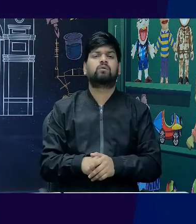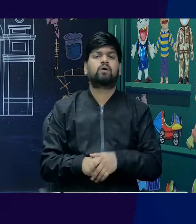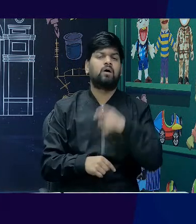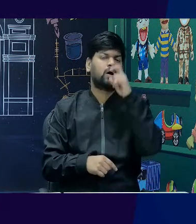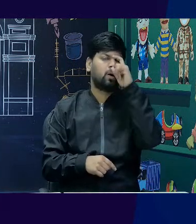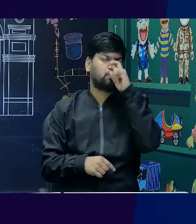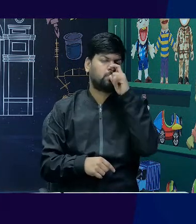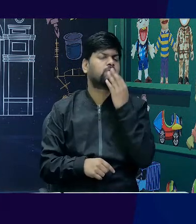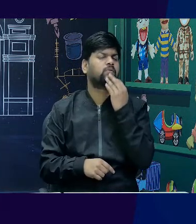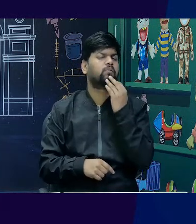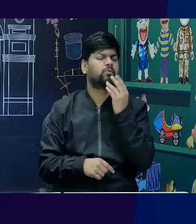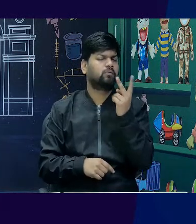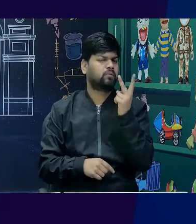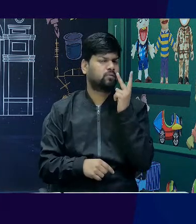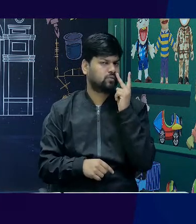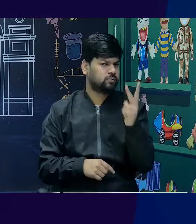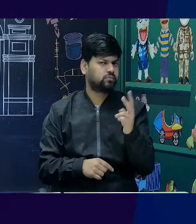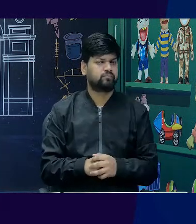दैट